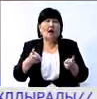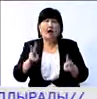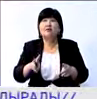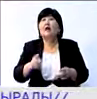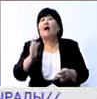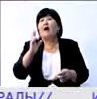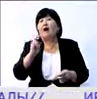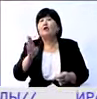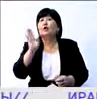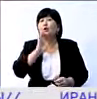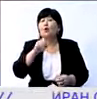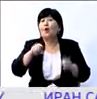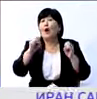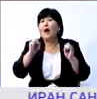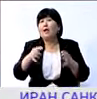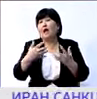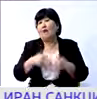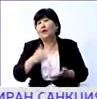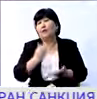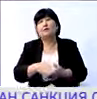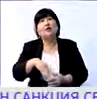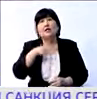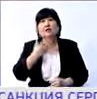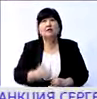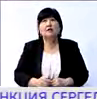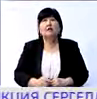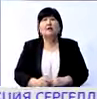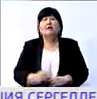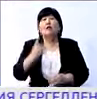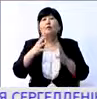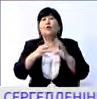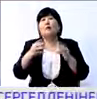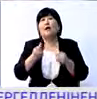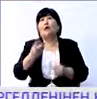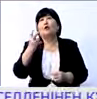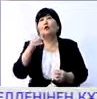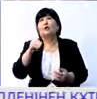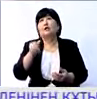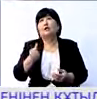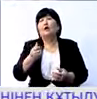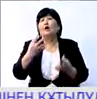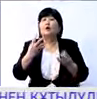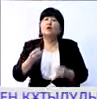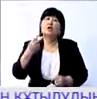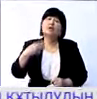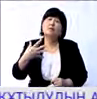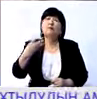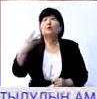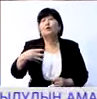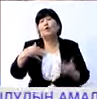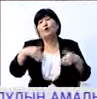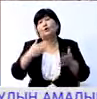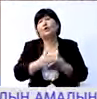Қан, су және арнайы аппараты болса жеткілікті. Бір мақта 200 теңге. күнне 25-30 мақты